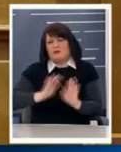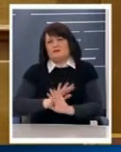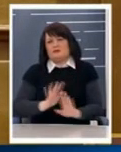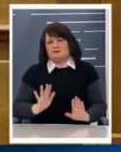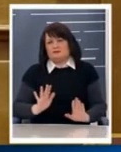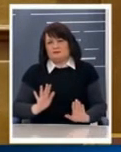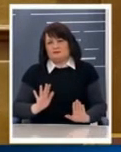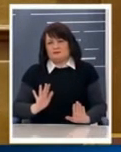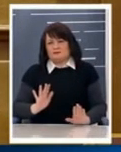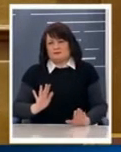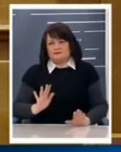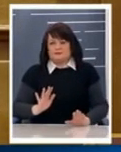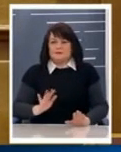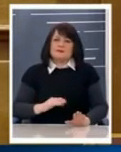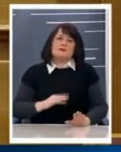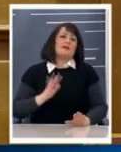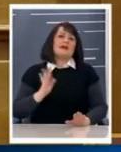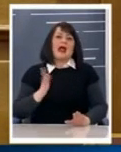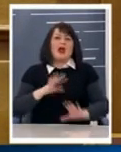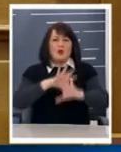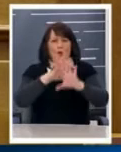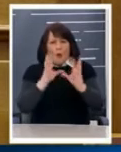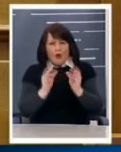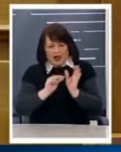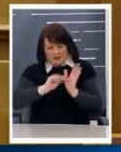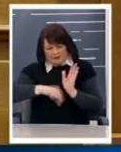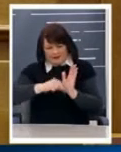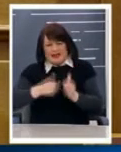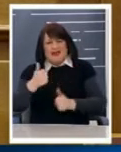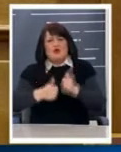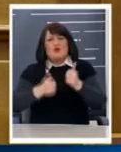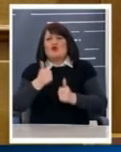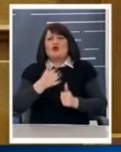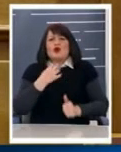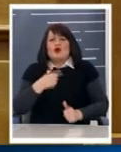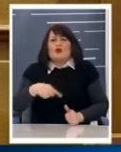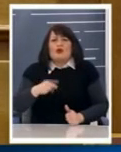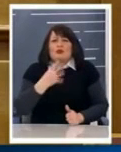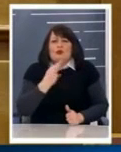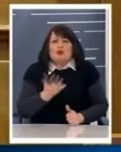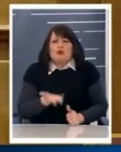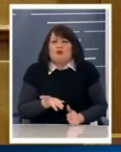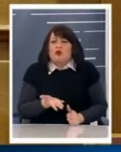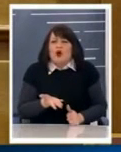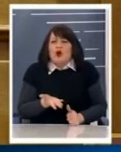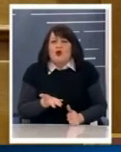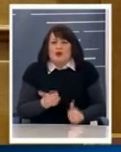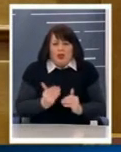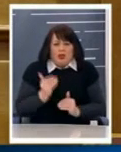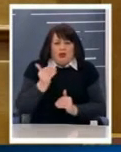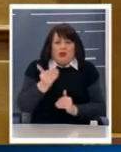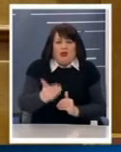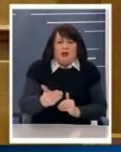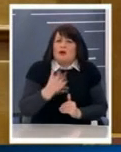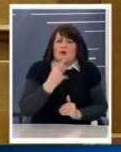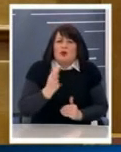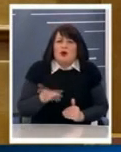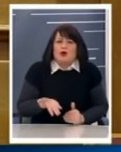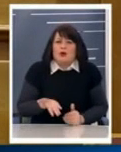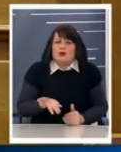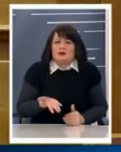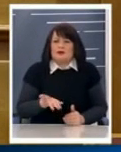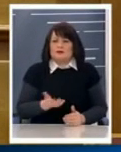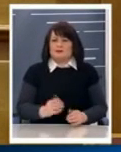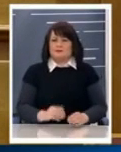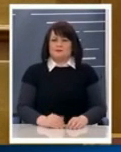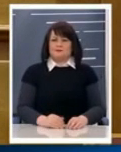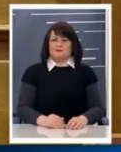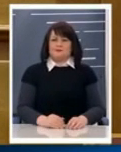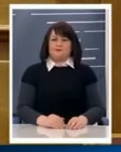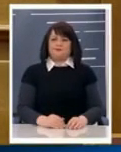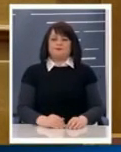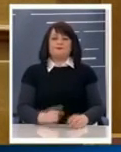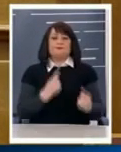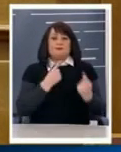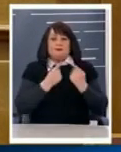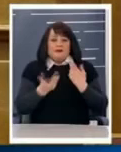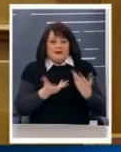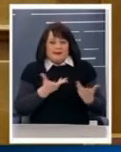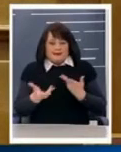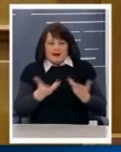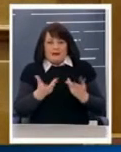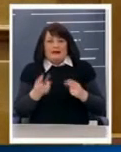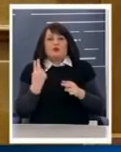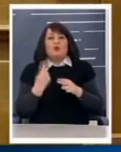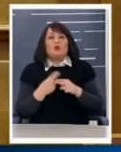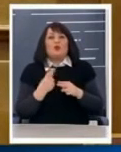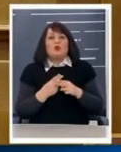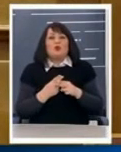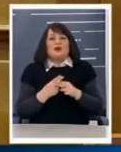υπογράψουμε όλα, και άμα είναι να τα υπογράψουμε όλα τον Ιούνιο, προς τι να πάμε Ιούνιο? Δηλαδή η διαπραγμάτευση έχει αξία